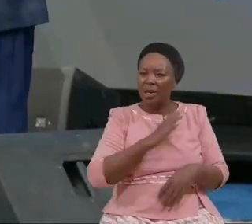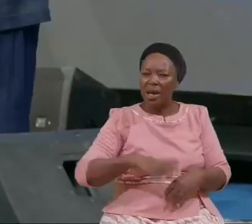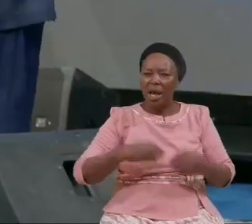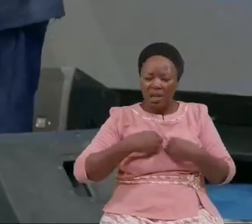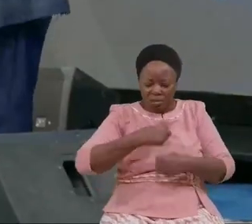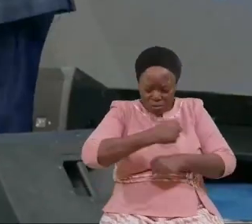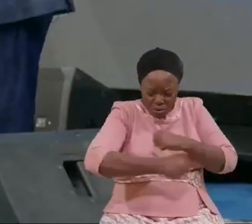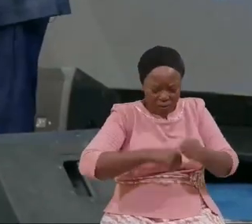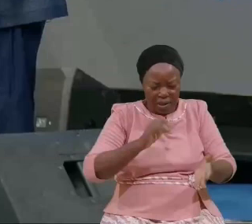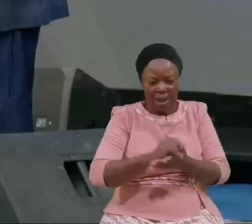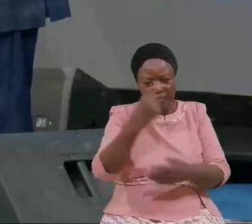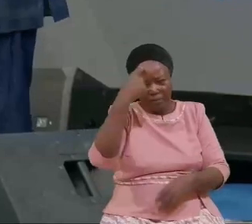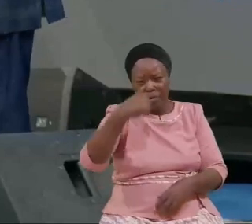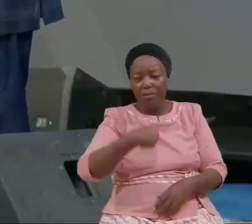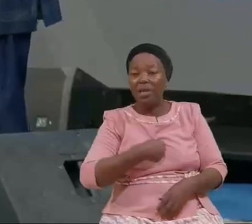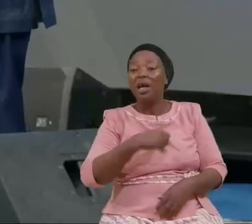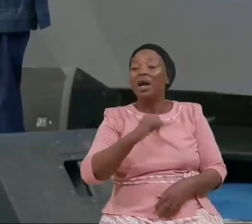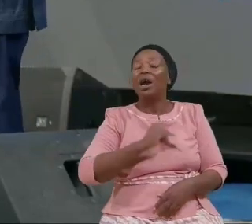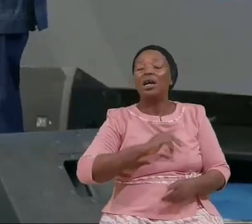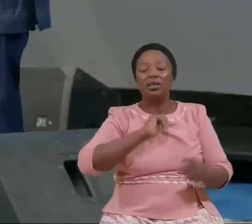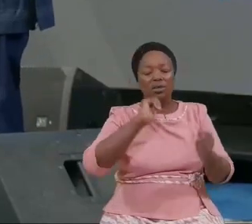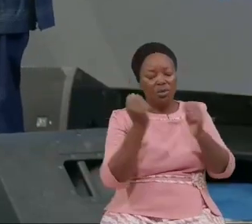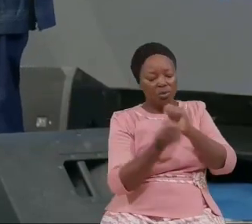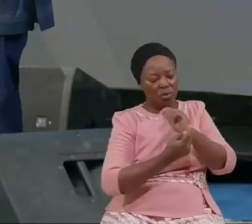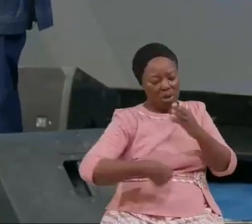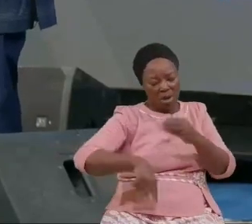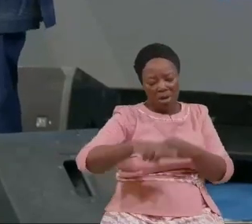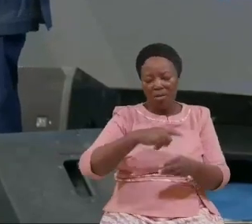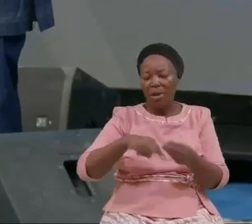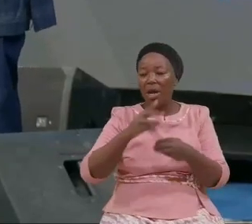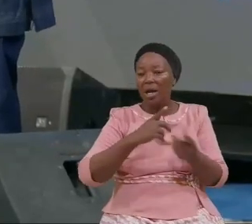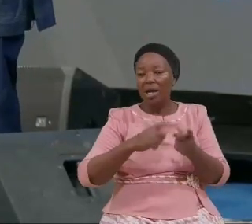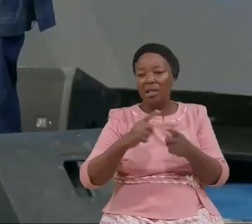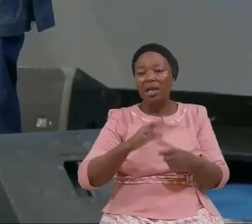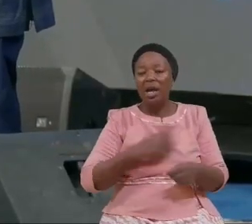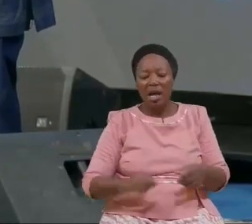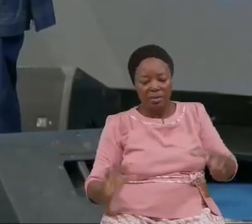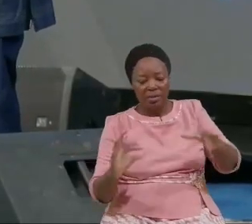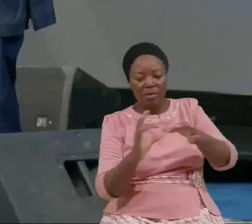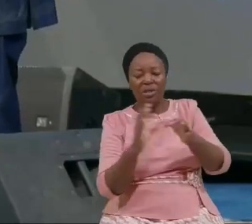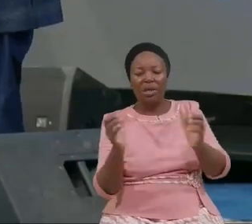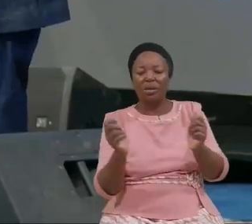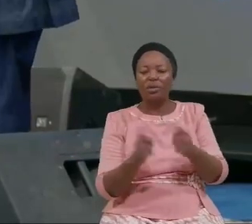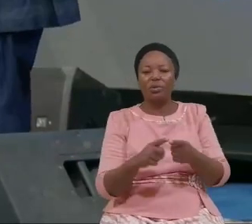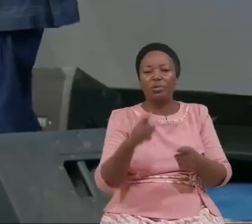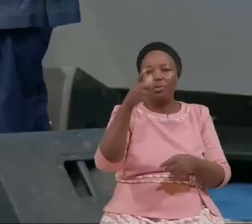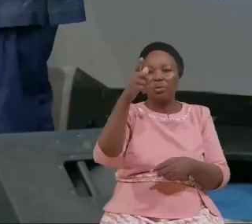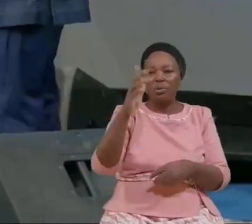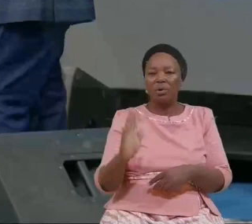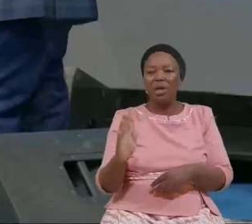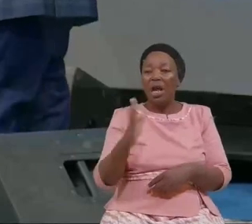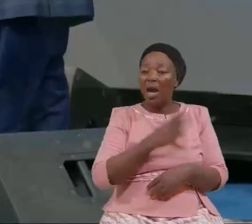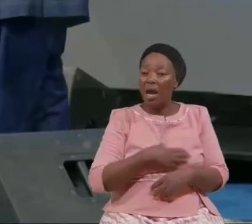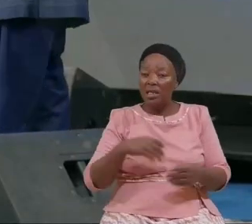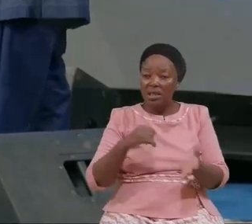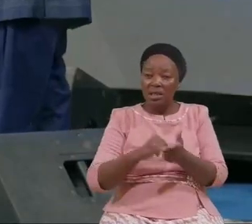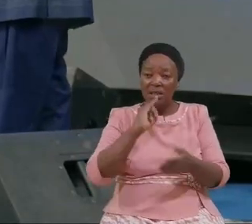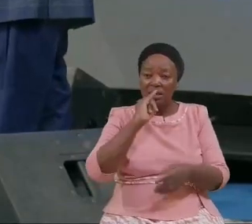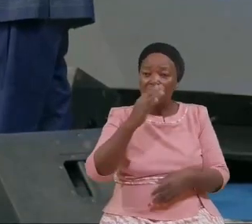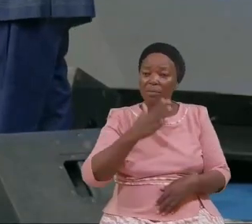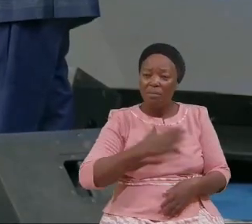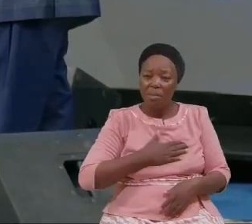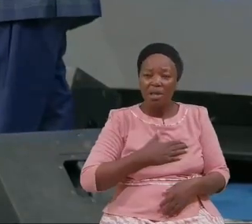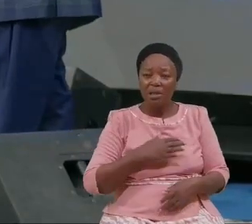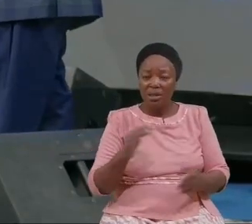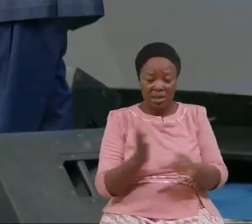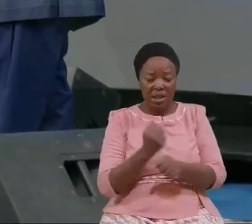cela pour moi je reviens maintenant et je suis réconcilié à Dieu et il haute ma culpabilité